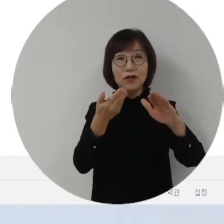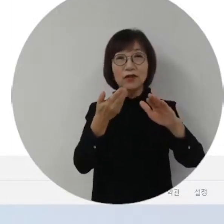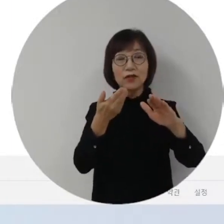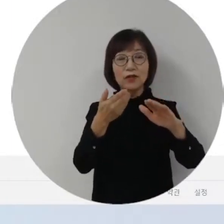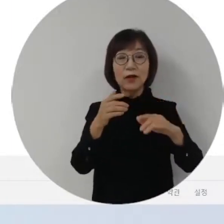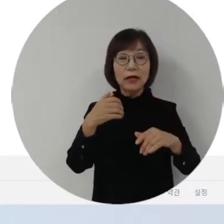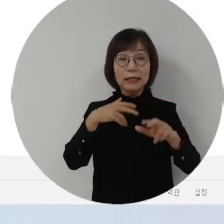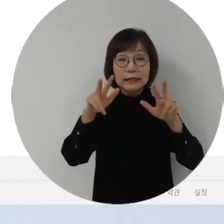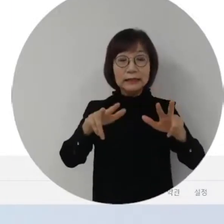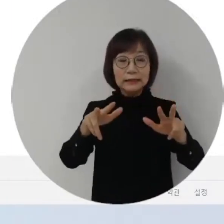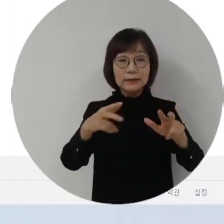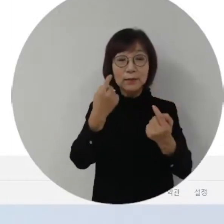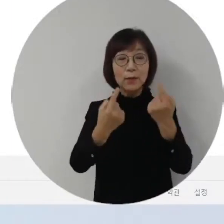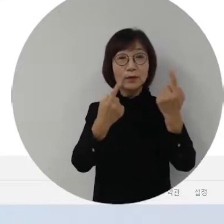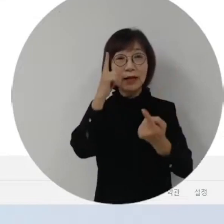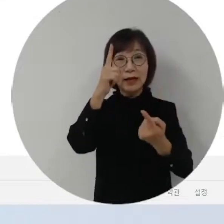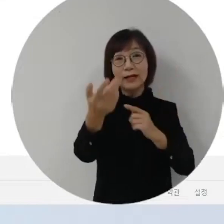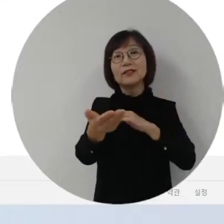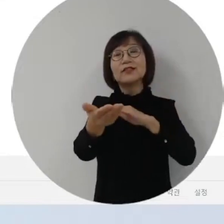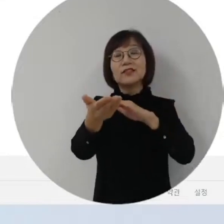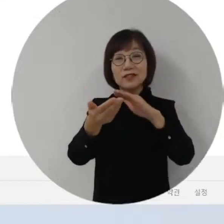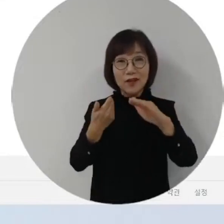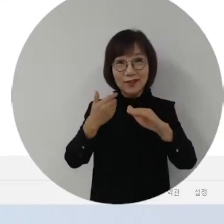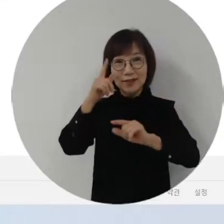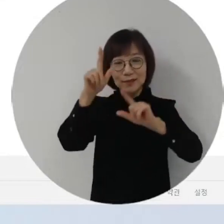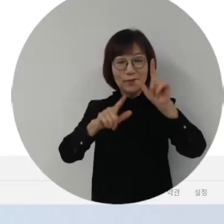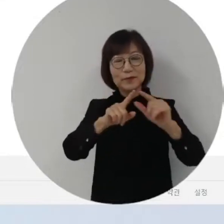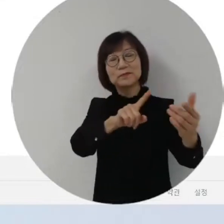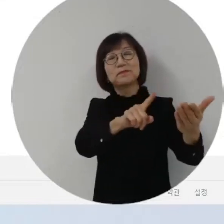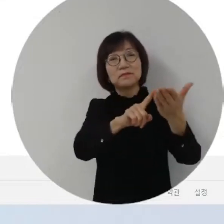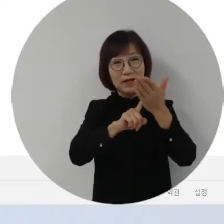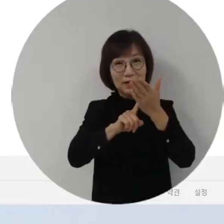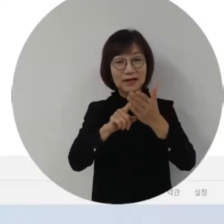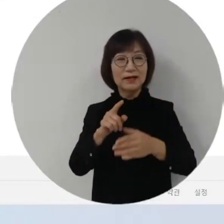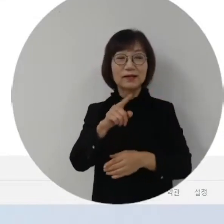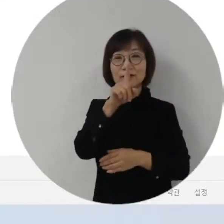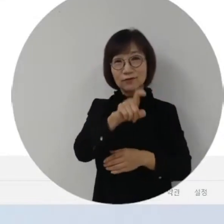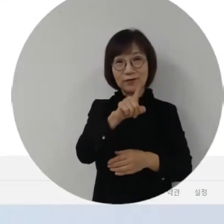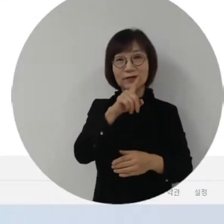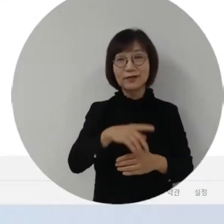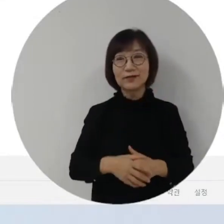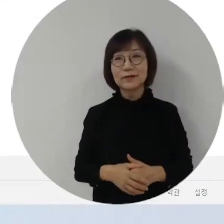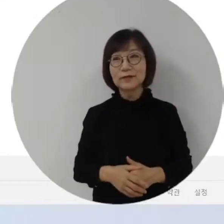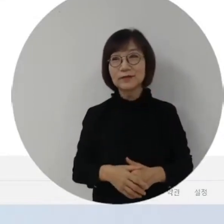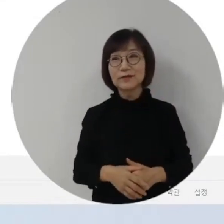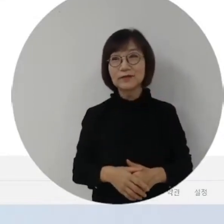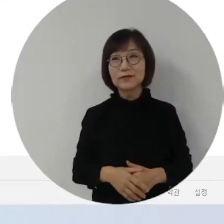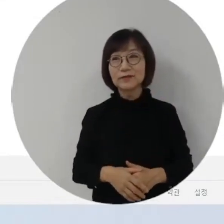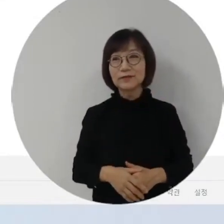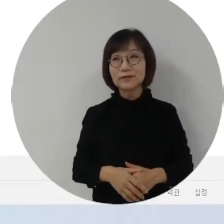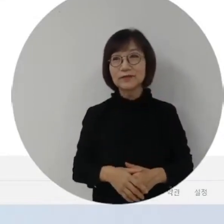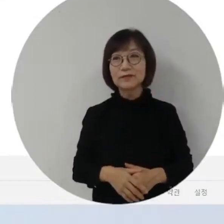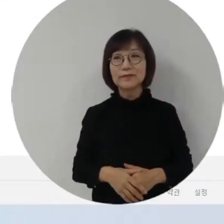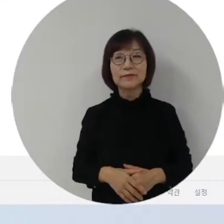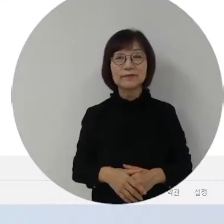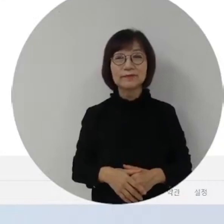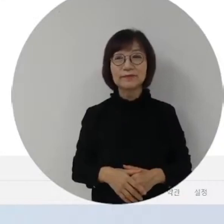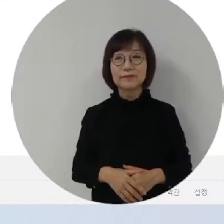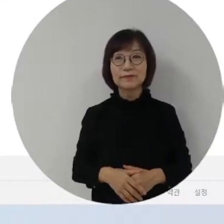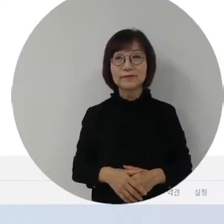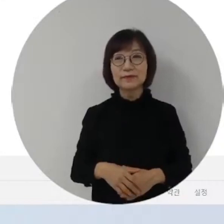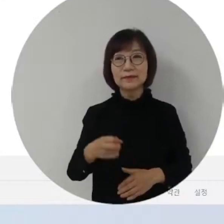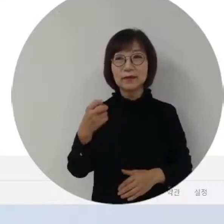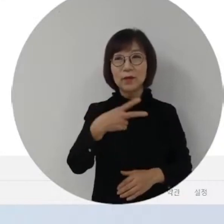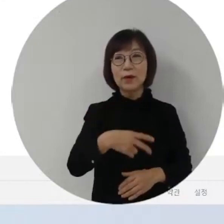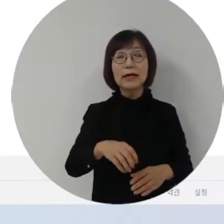그 다음 요거는요. 새로 고친 버튼이에요. 내가 어떠한 명령을 수행했는데 그게 적용이 되지 않는다라고